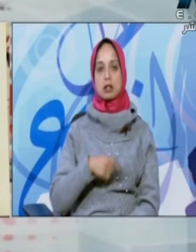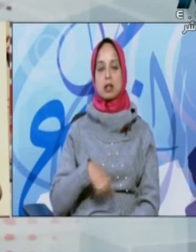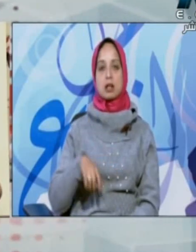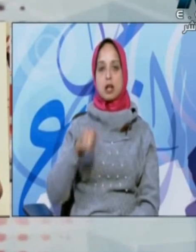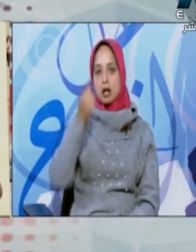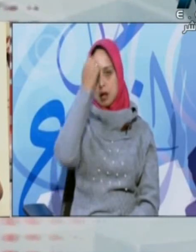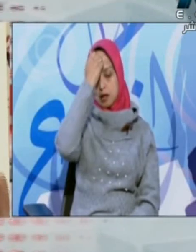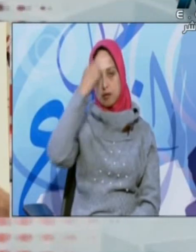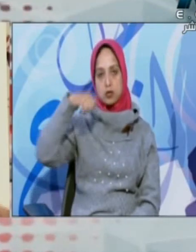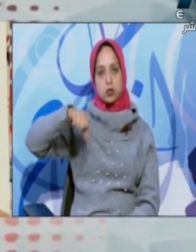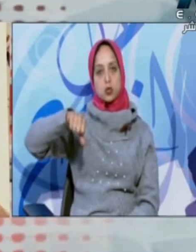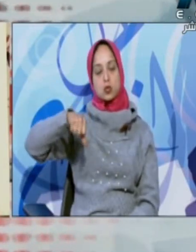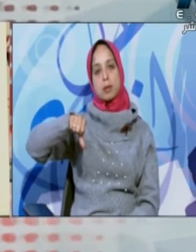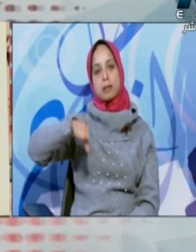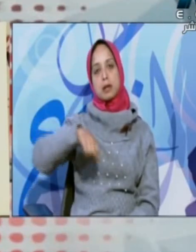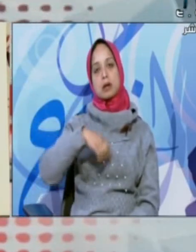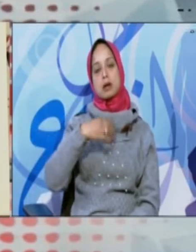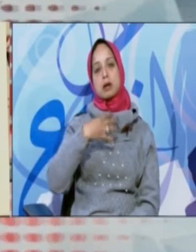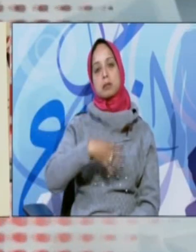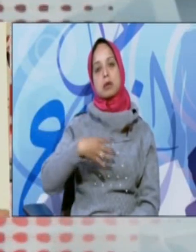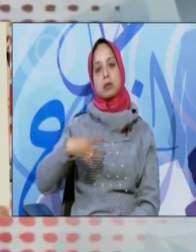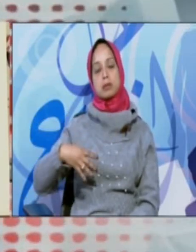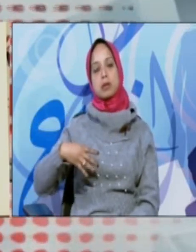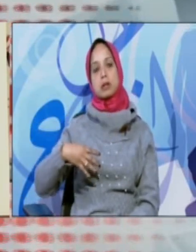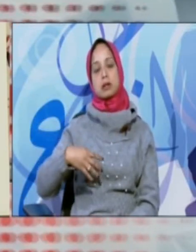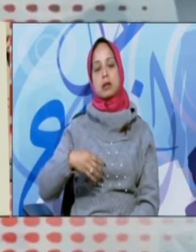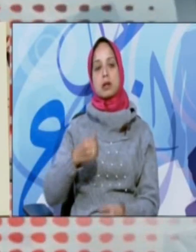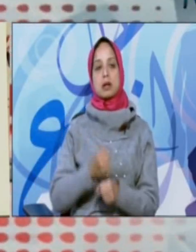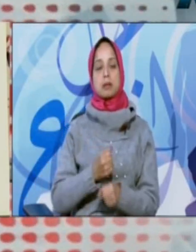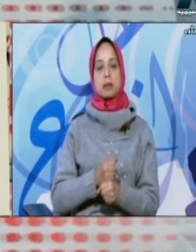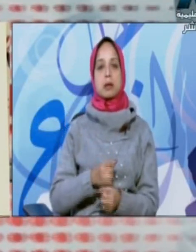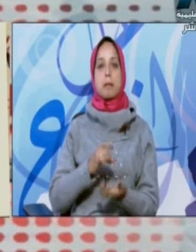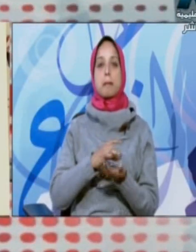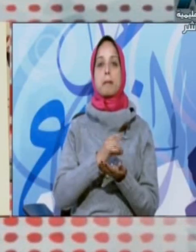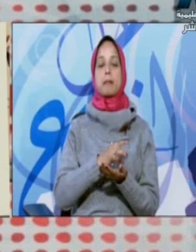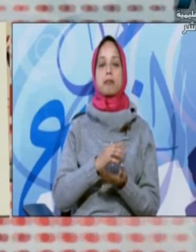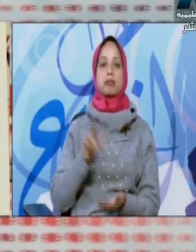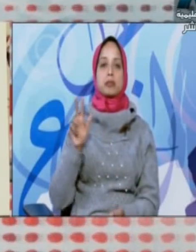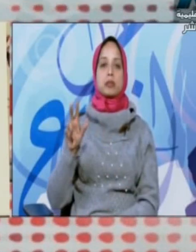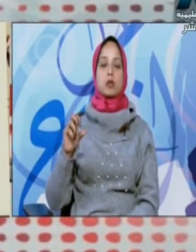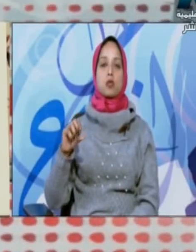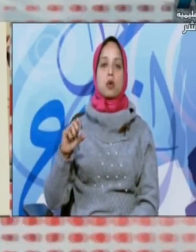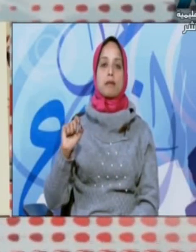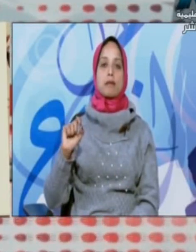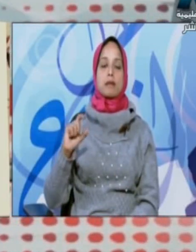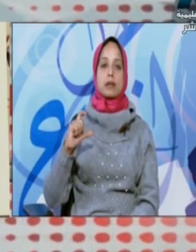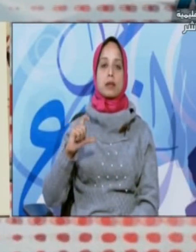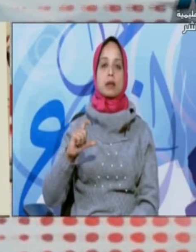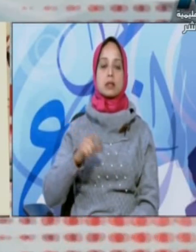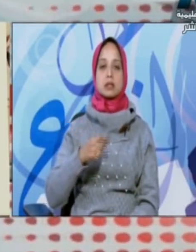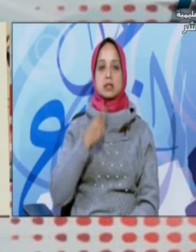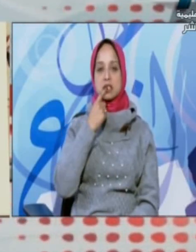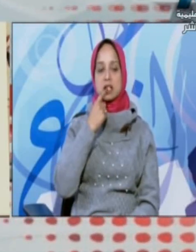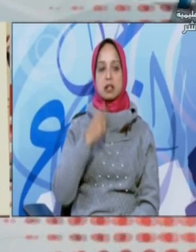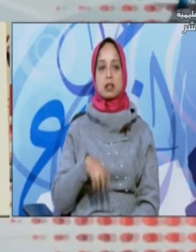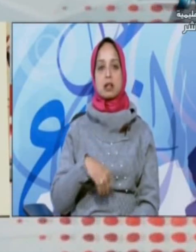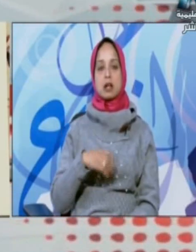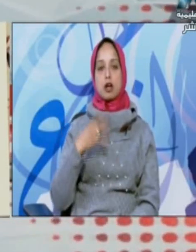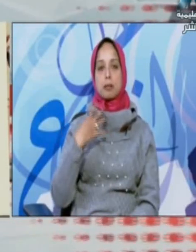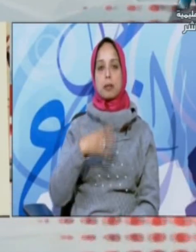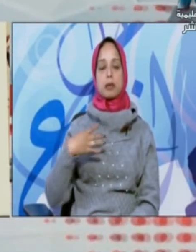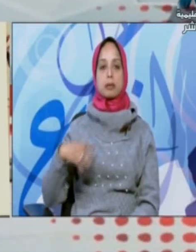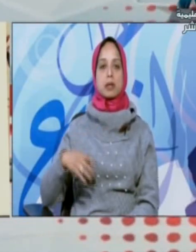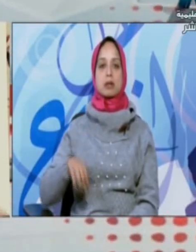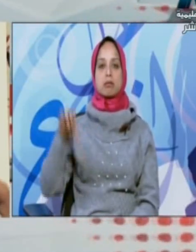1944. تدهور الوضع السياسي بعد إقالة الوفد، بعد إقالة الوفد 1944. الوضع السياسي حصل فيه تدهور